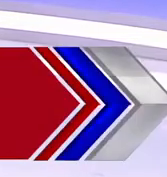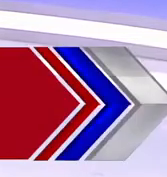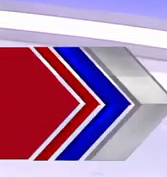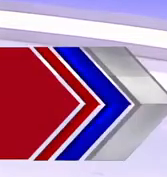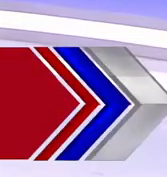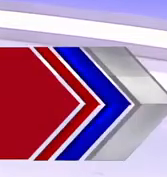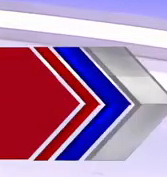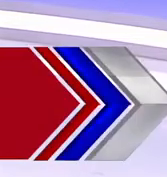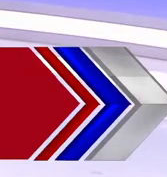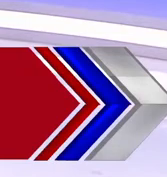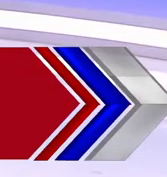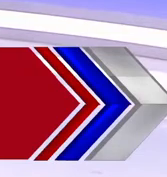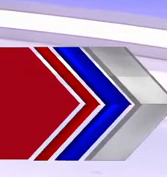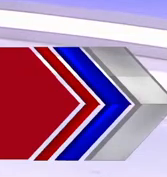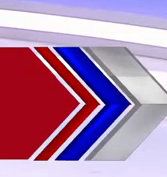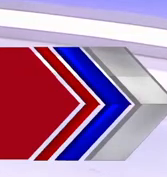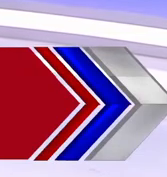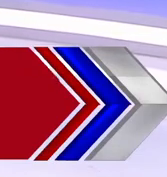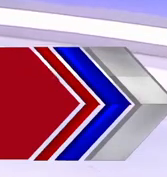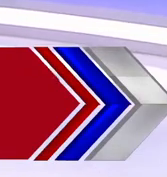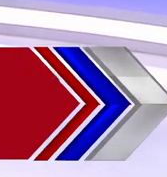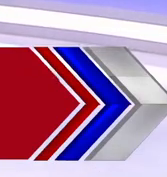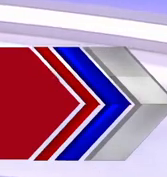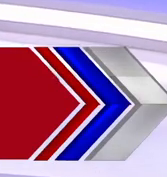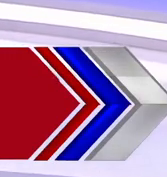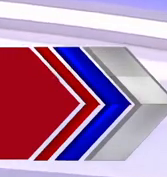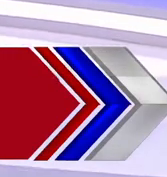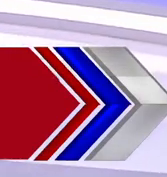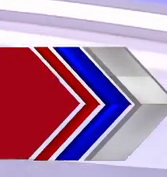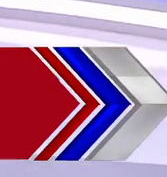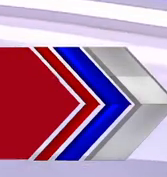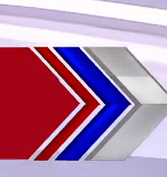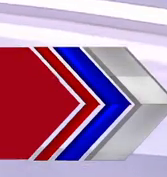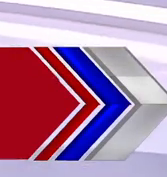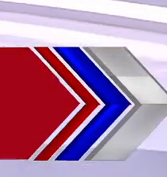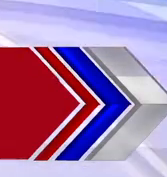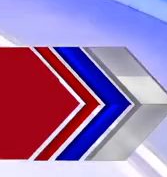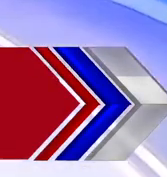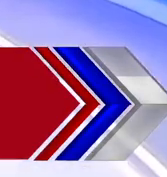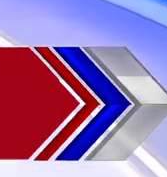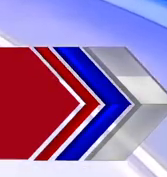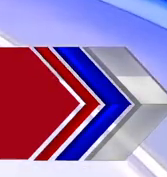totoo lamang. At dahil hindi natutulog ang balita, nakatuto kami 24 oras.